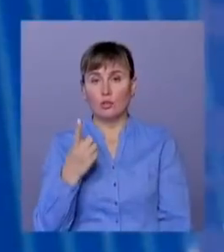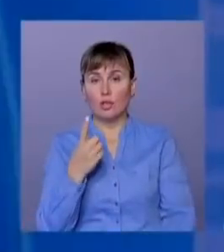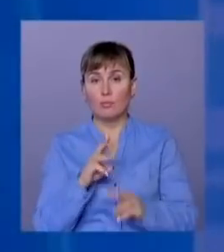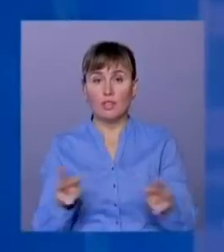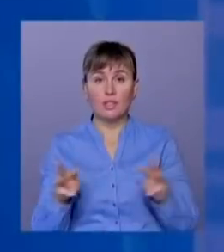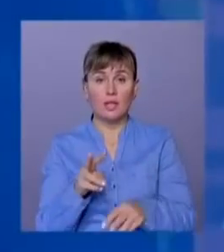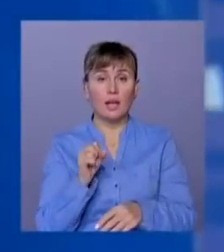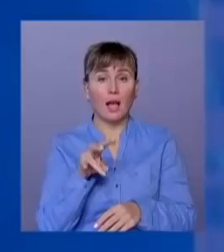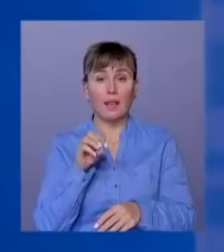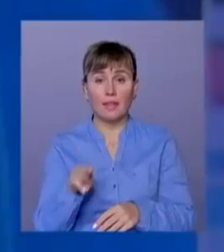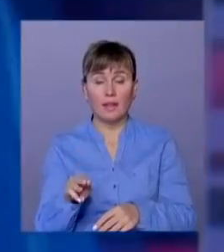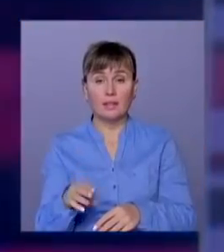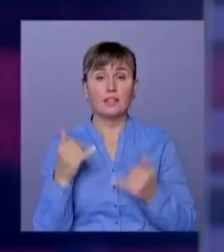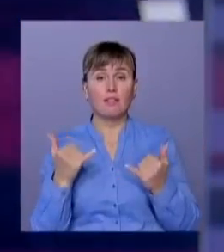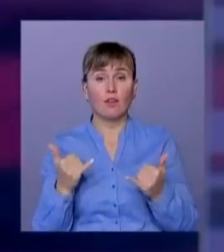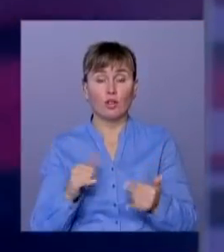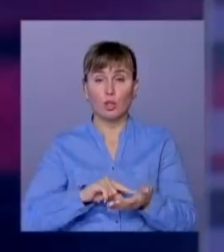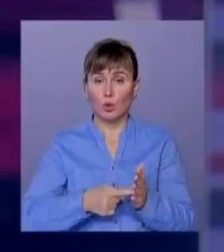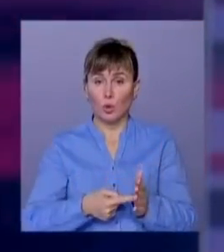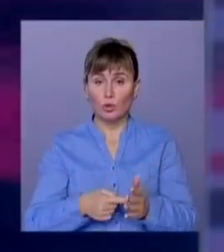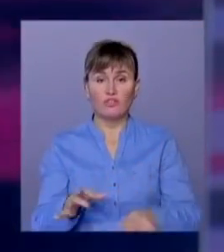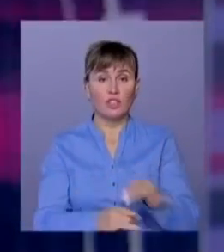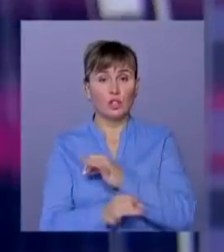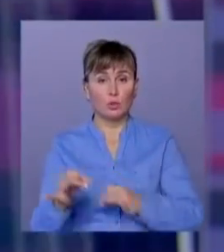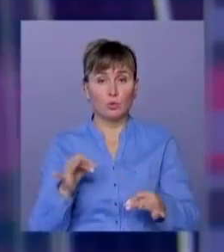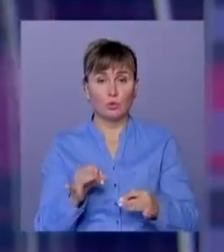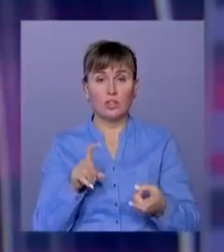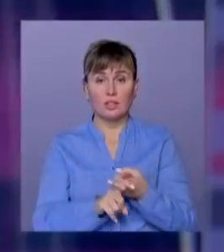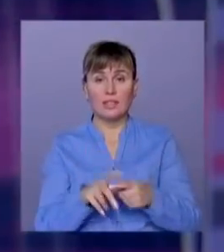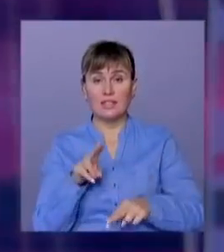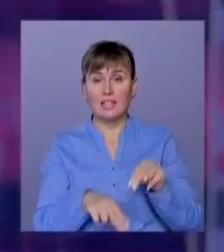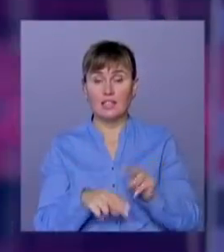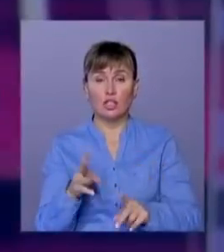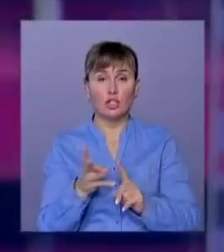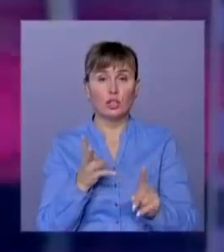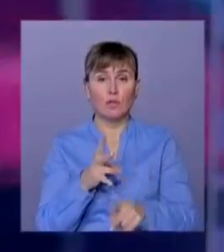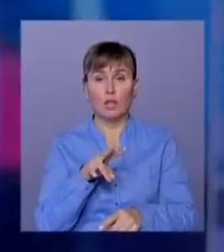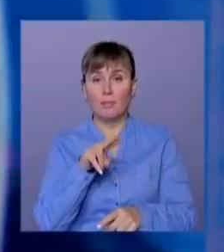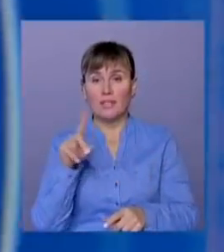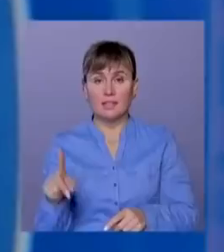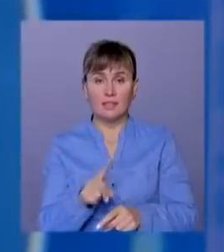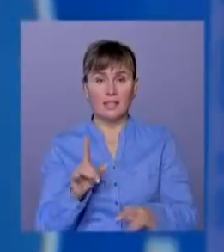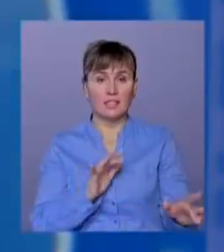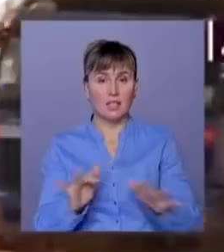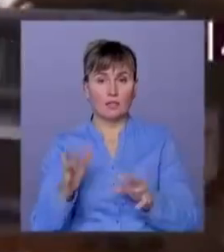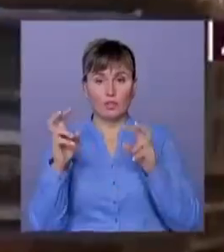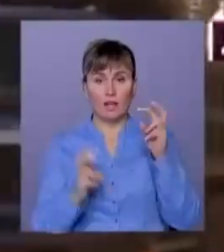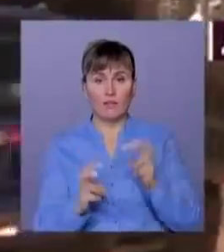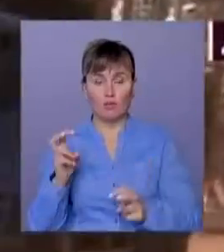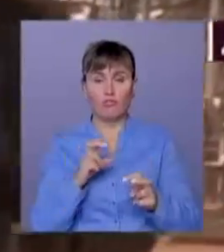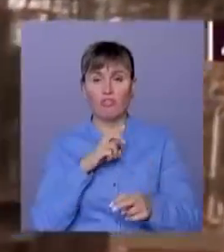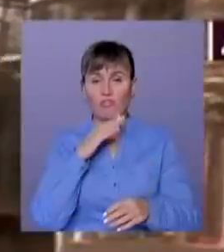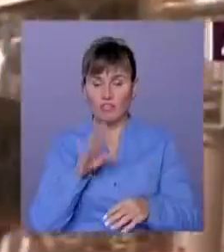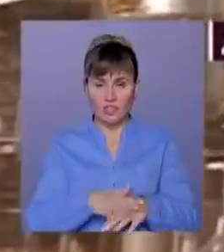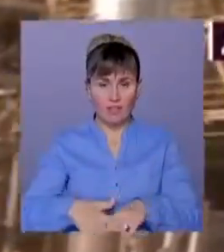министр, Канат Бозумбаев, сегодня поставил точку в дискуссиях касательно строительства четвертого НПЗ. Действующих заводов в стране